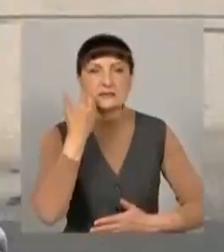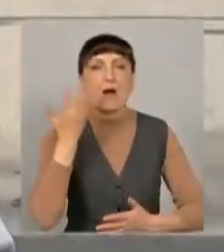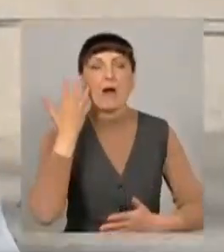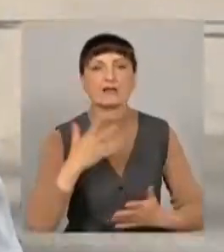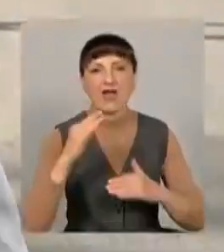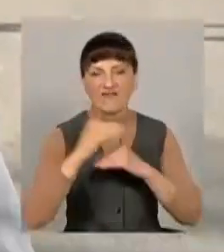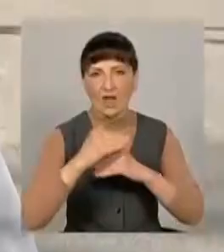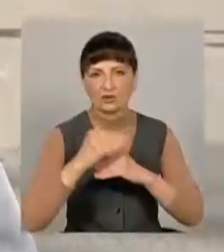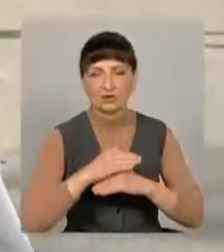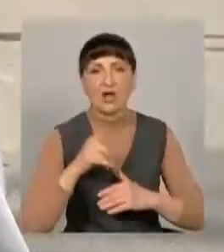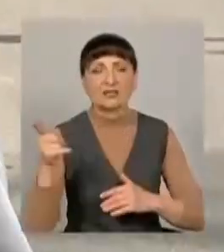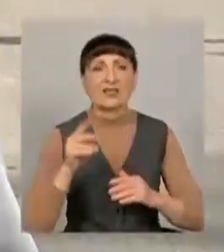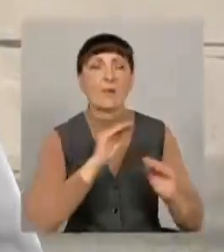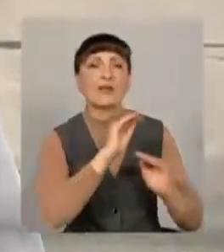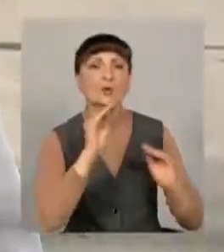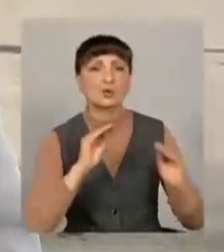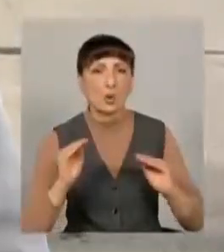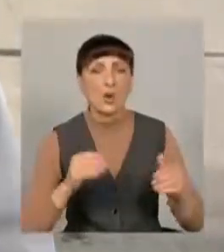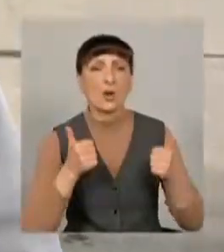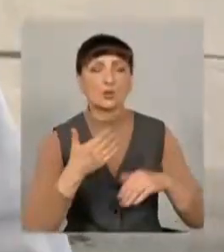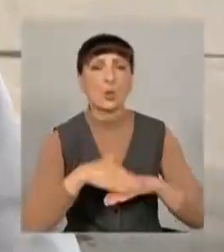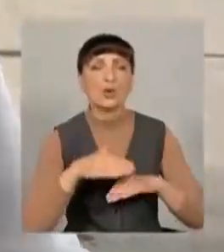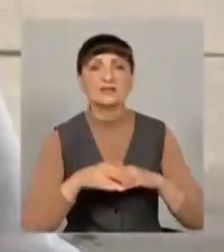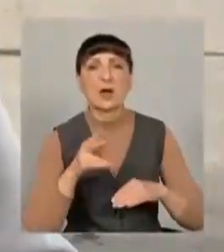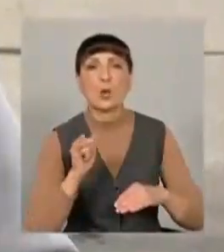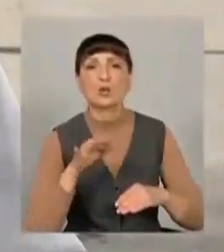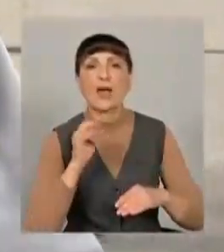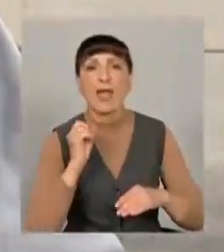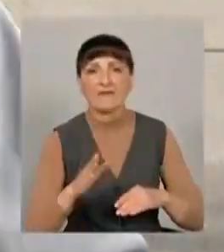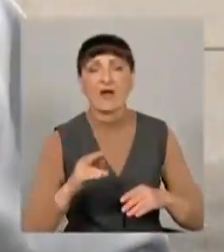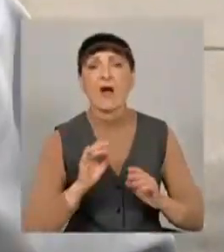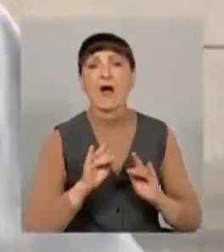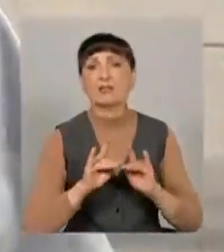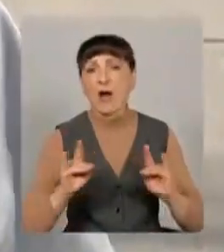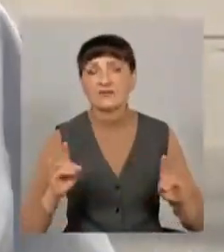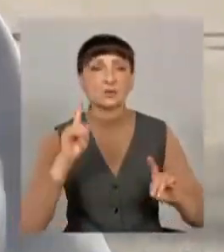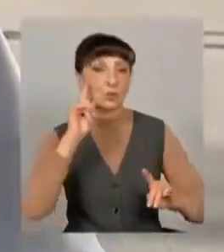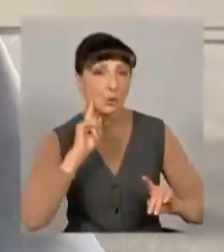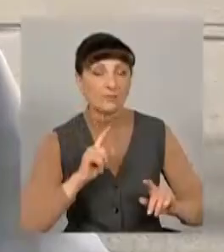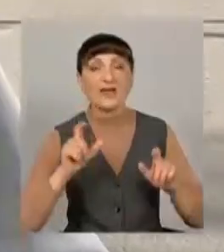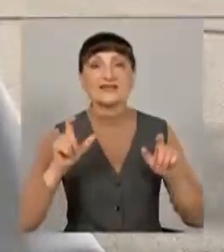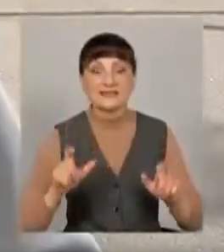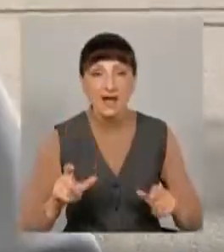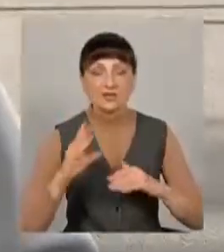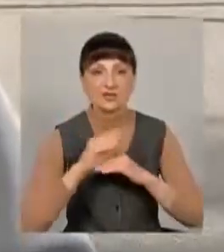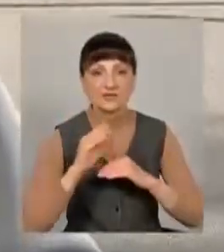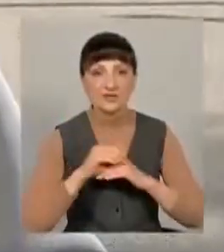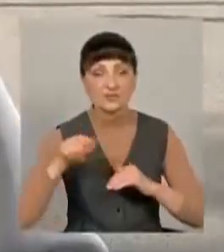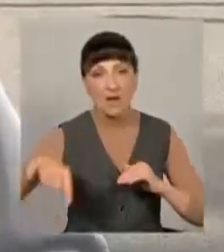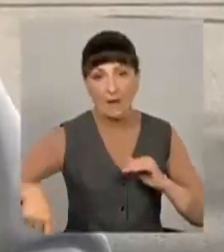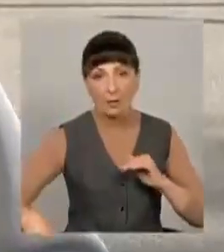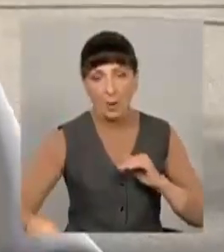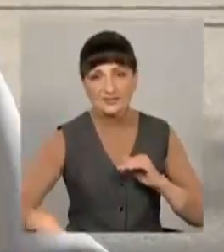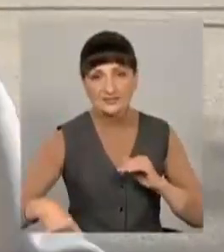вообще, там так благоустроили у нас по улице Кунаева. Лавочки сейчас поставили, все удобно. Сядешь, если там колодец...